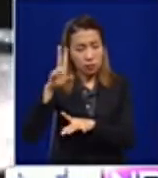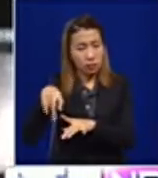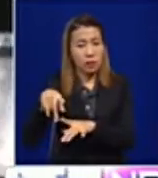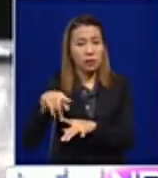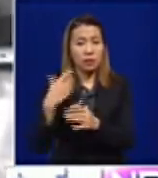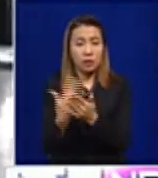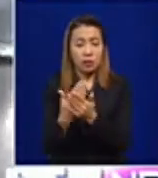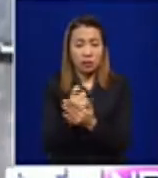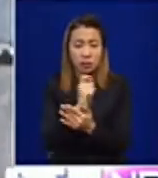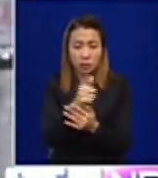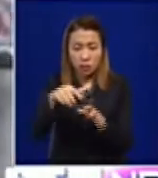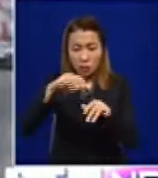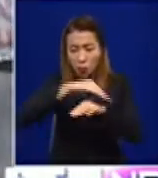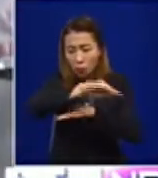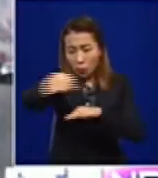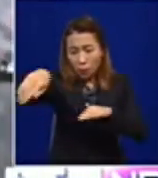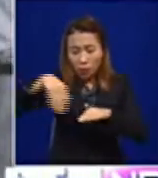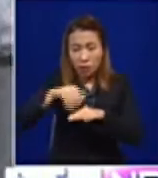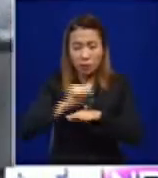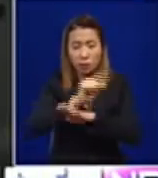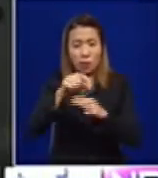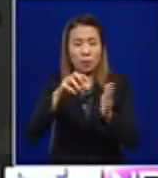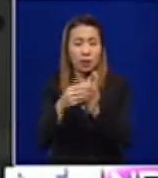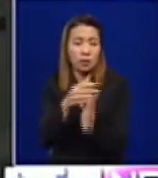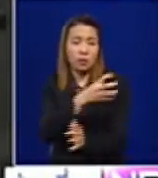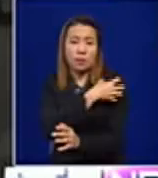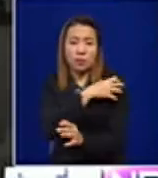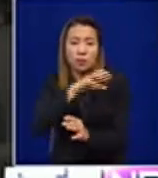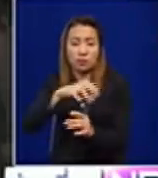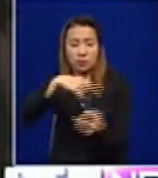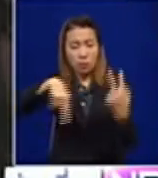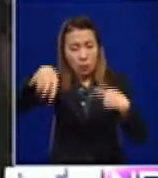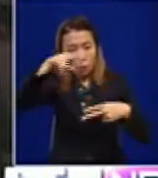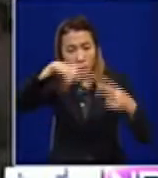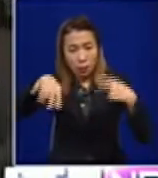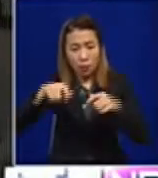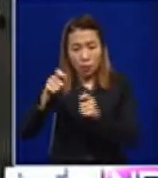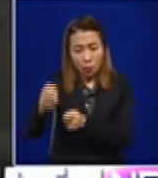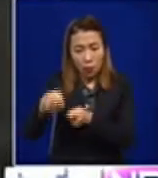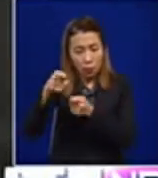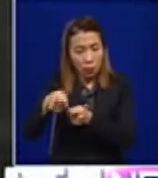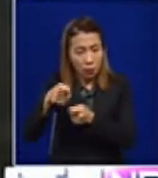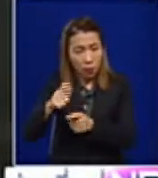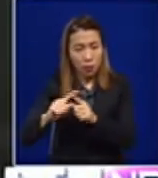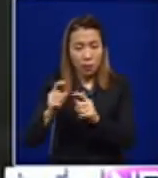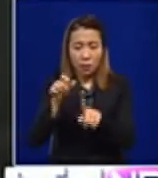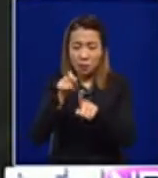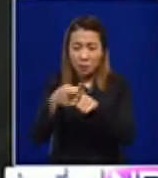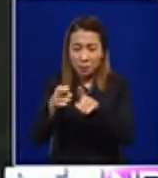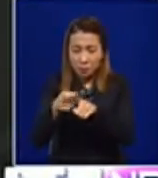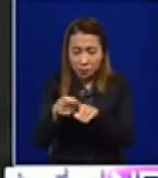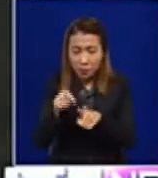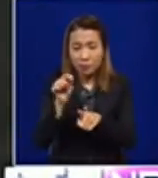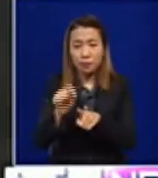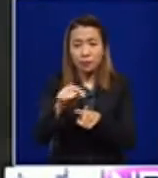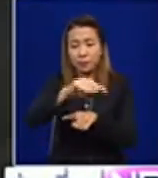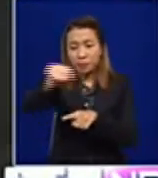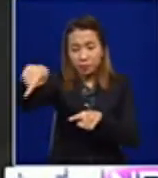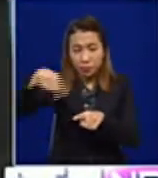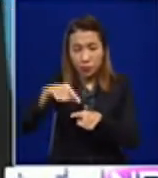ดยไม่รู้ว่าที่ดังกล่าวอยู่ในเขตป่าสงวนแห่งชาติโดยก่อนทำการเกษตรได้จุดไฟเผาป่าข้าวโพดจนชาวบ้านและเจ้าหน้า